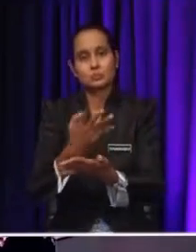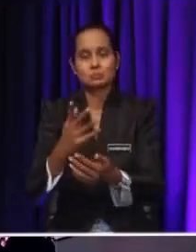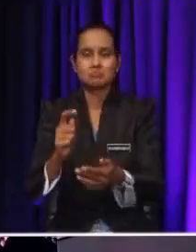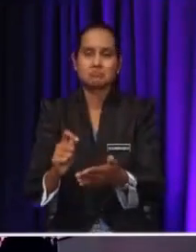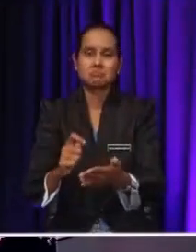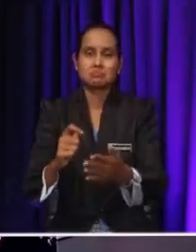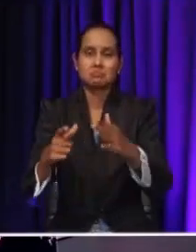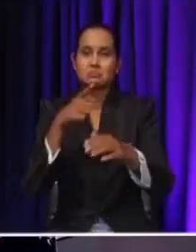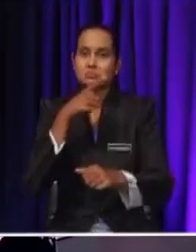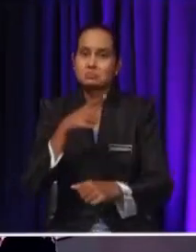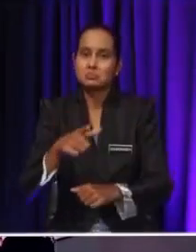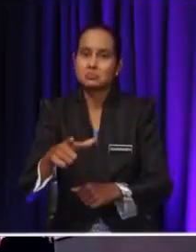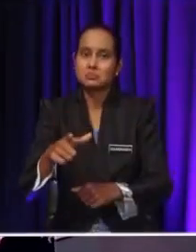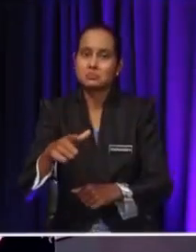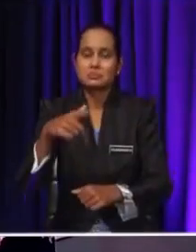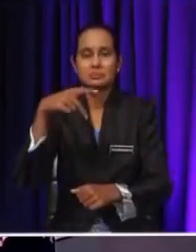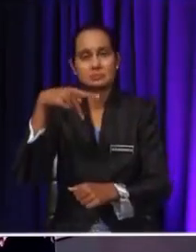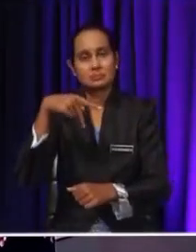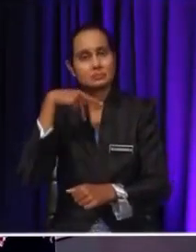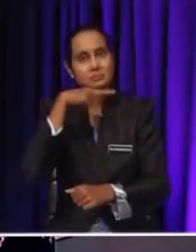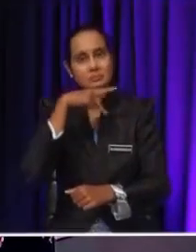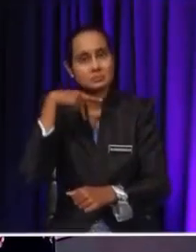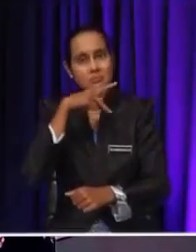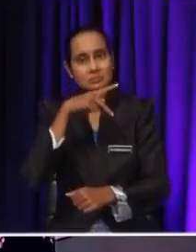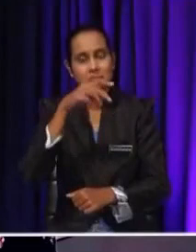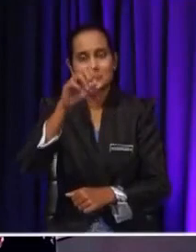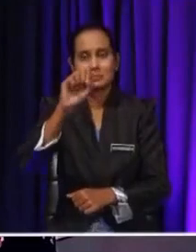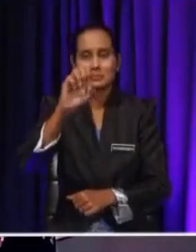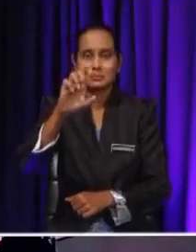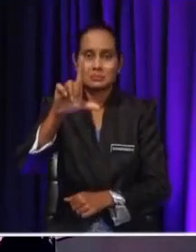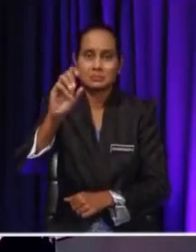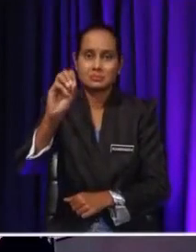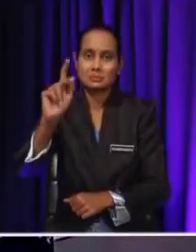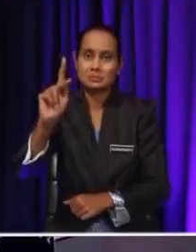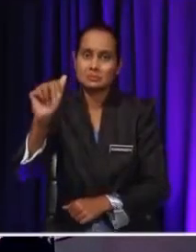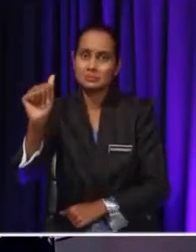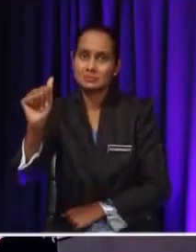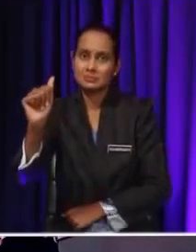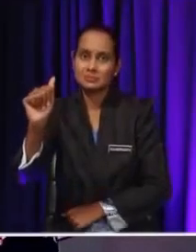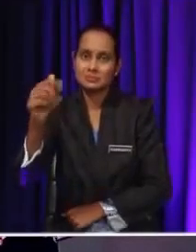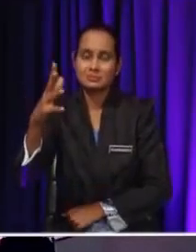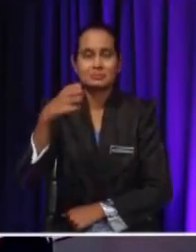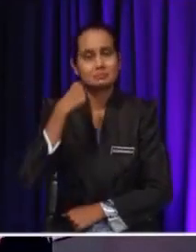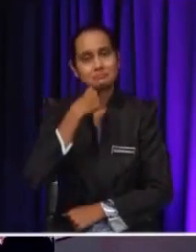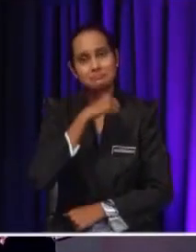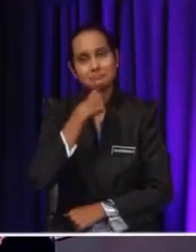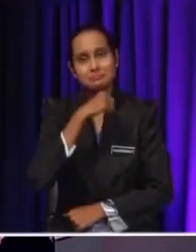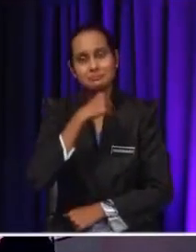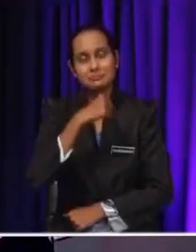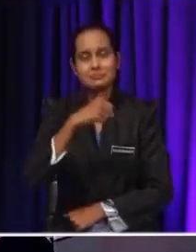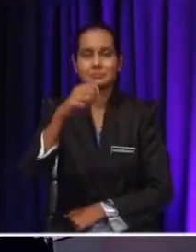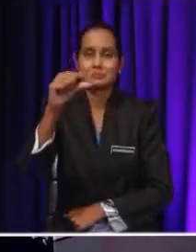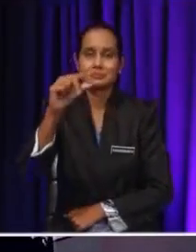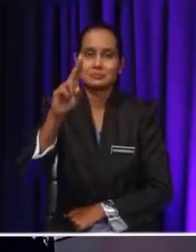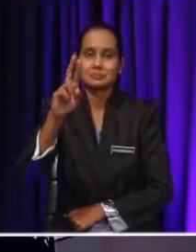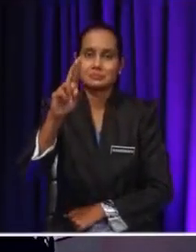seperti pantun seloka gurindam sea dan juga syair itu adalah